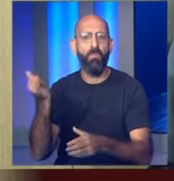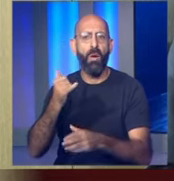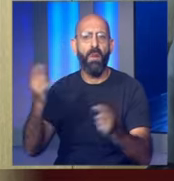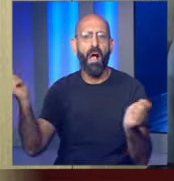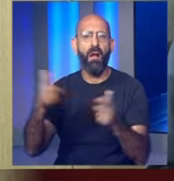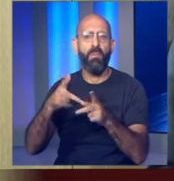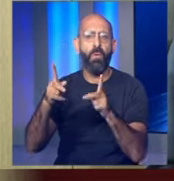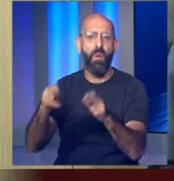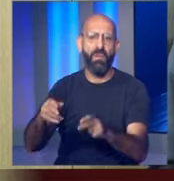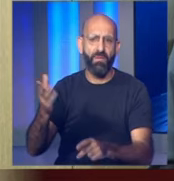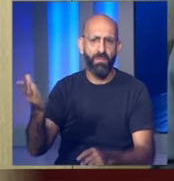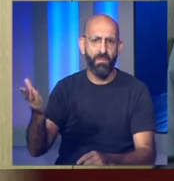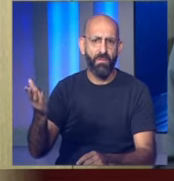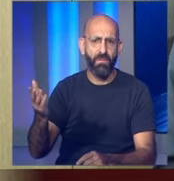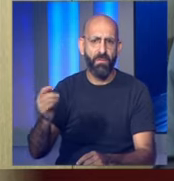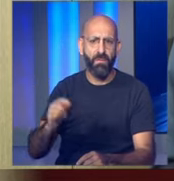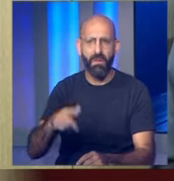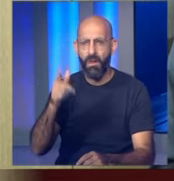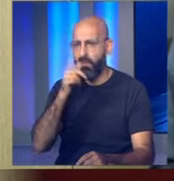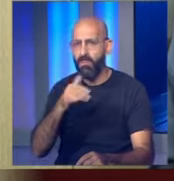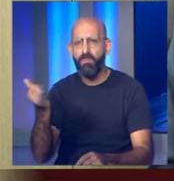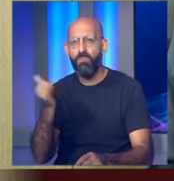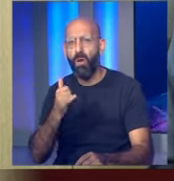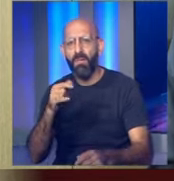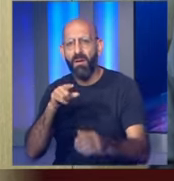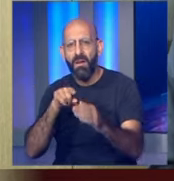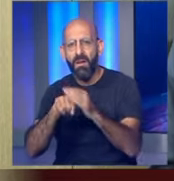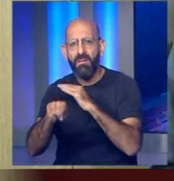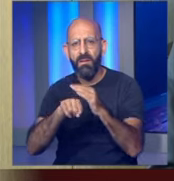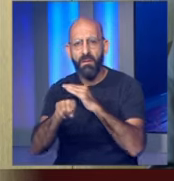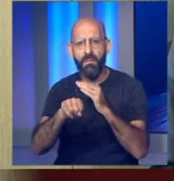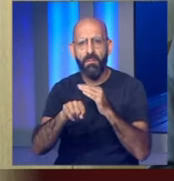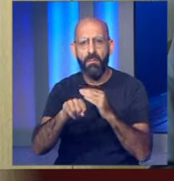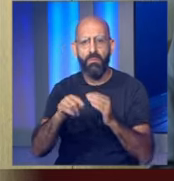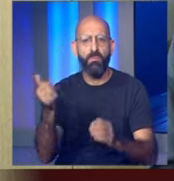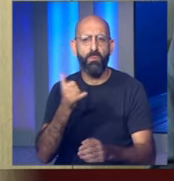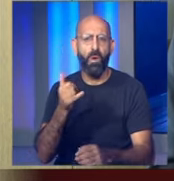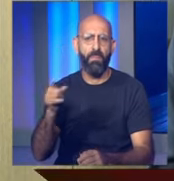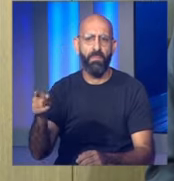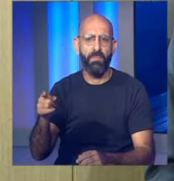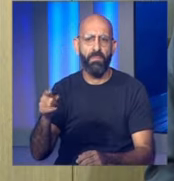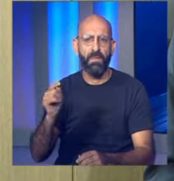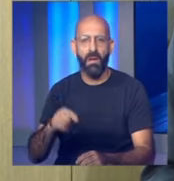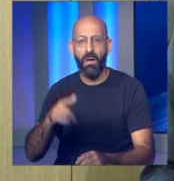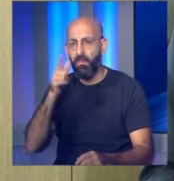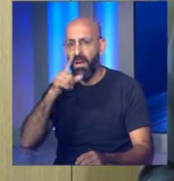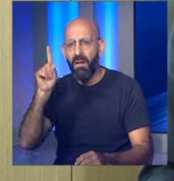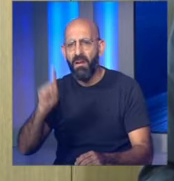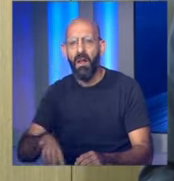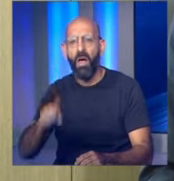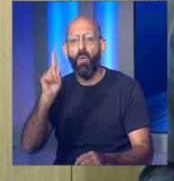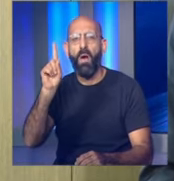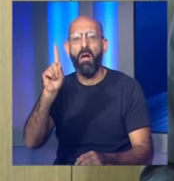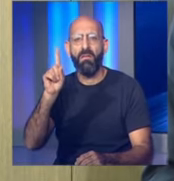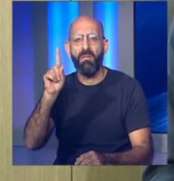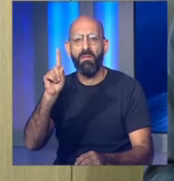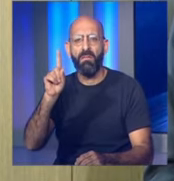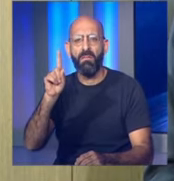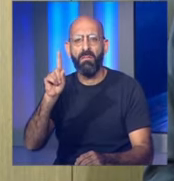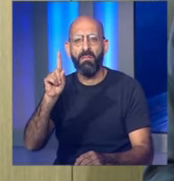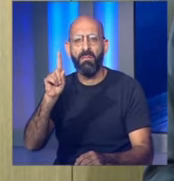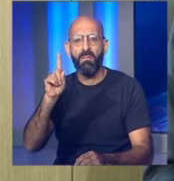طلبنا أنه إدراج أول شيء موضوع وقف إطلاق النار، لأنه النزوح هو موضوع